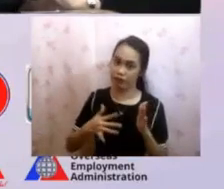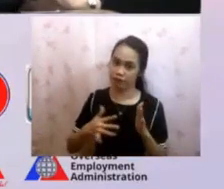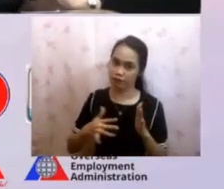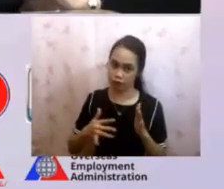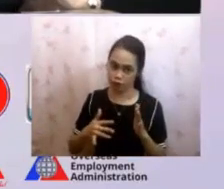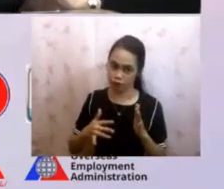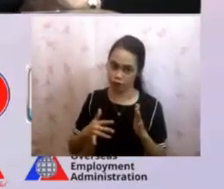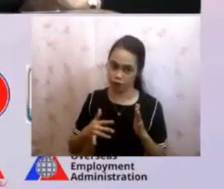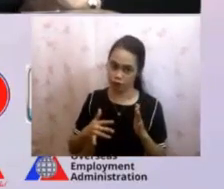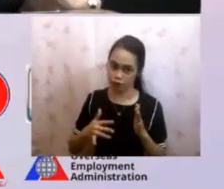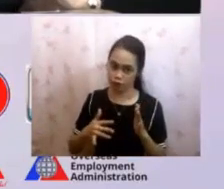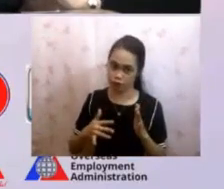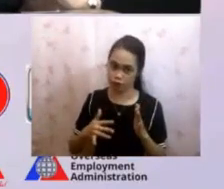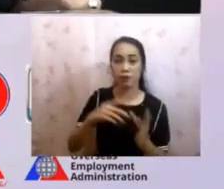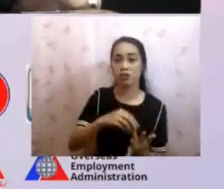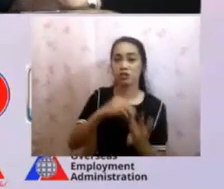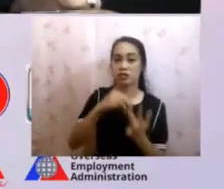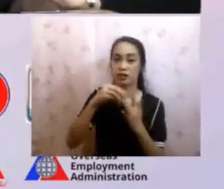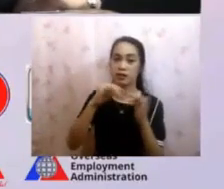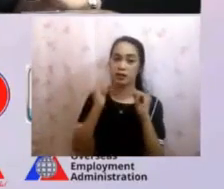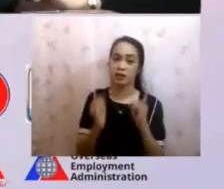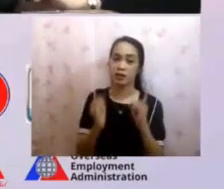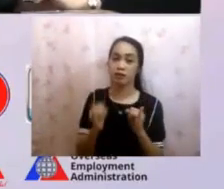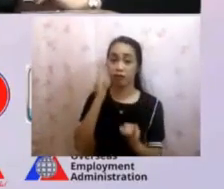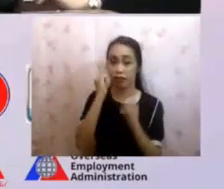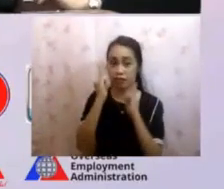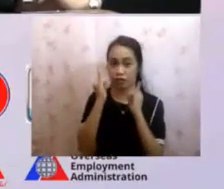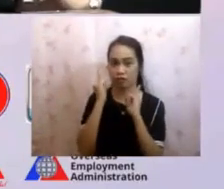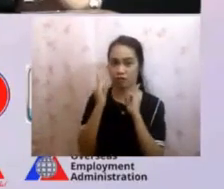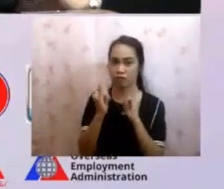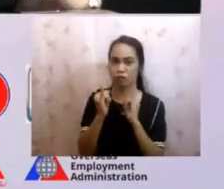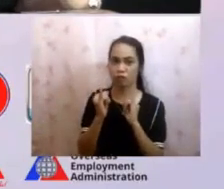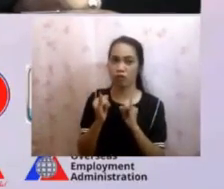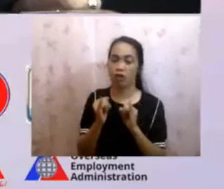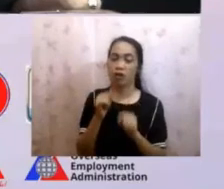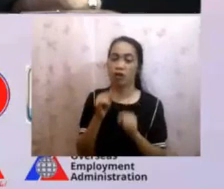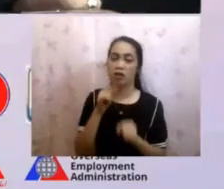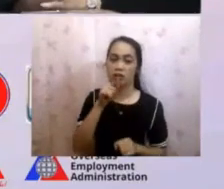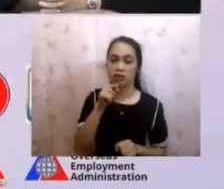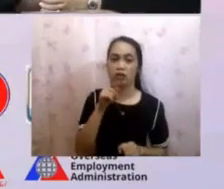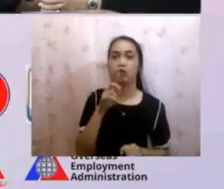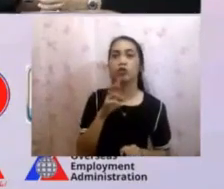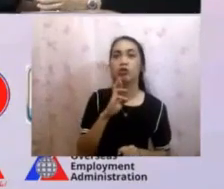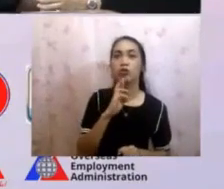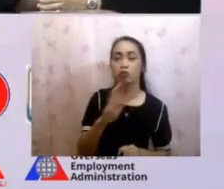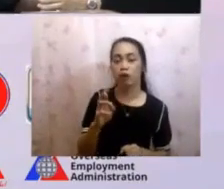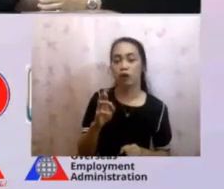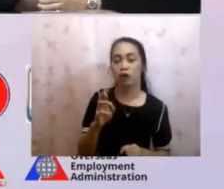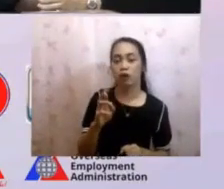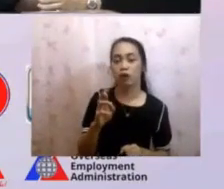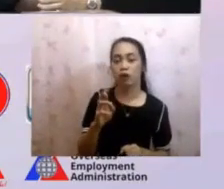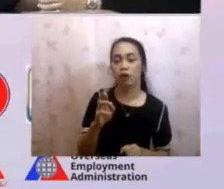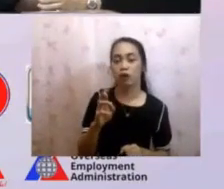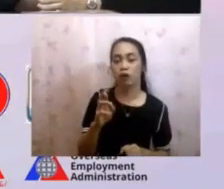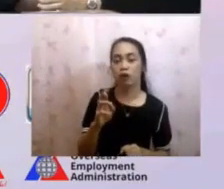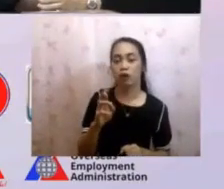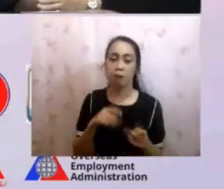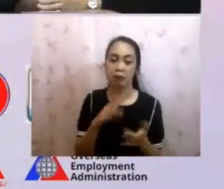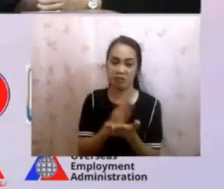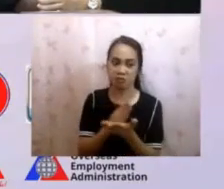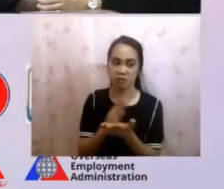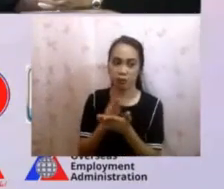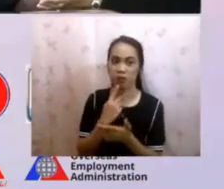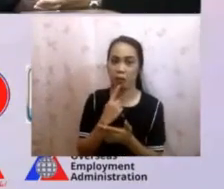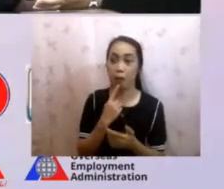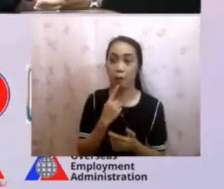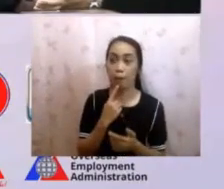be comfortable and avoid showing nervousness. So of course, dili mo gini siya maiwasan nga makulbaan ta kay kinsagoy